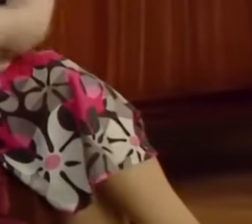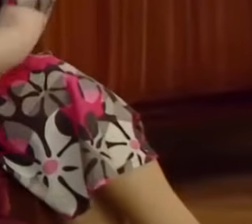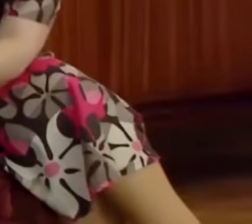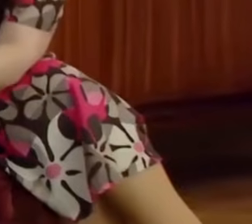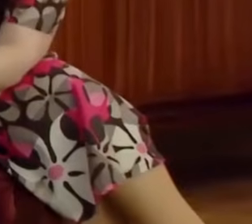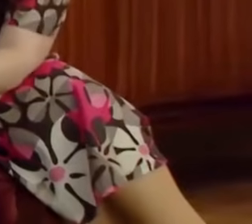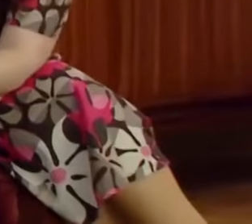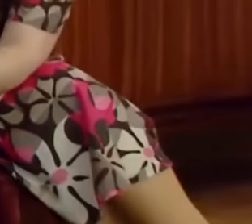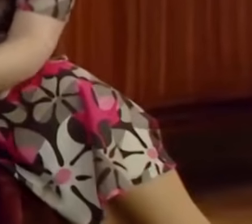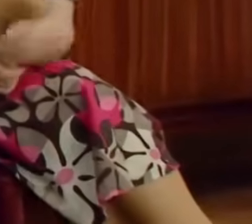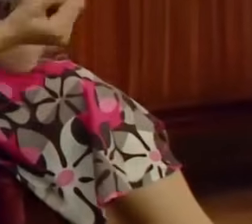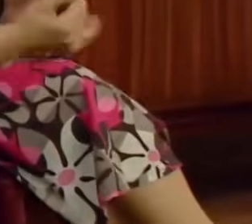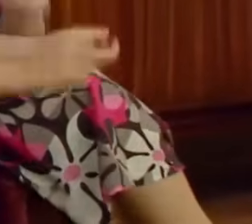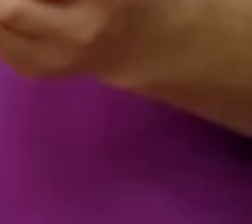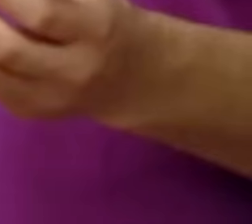Ahmet çaresiz.